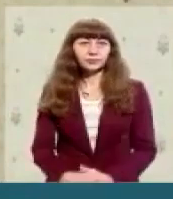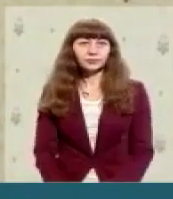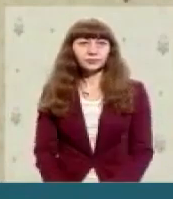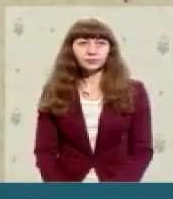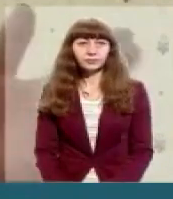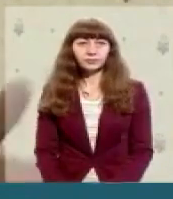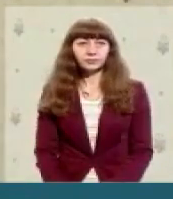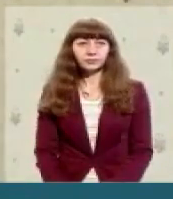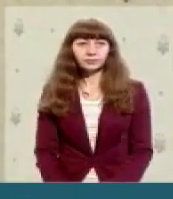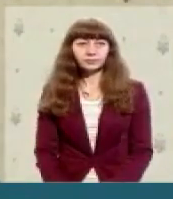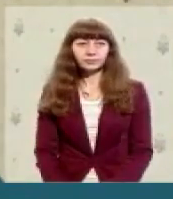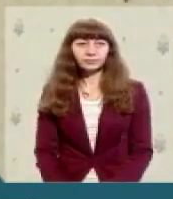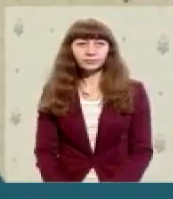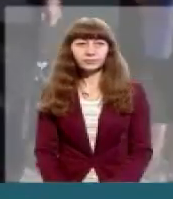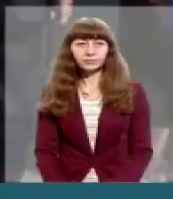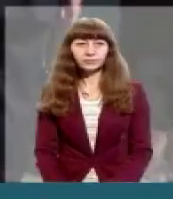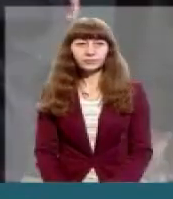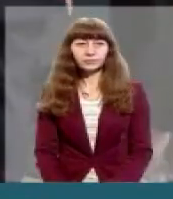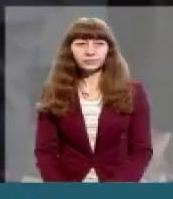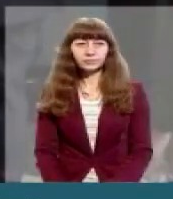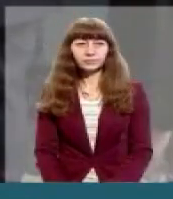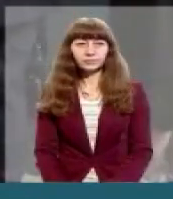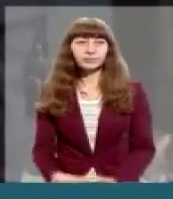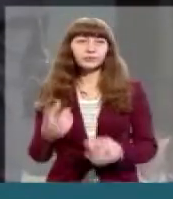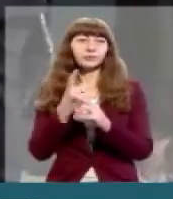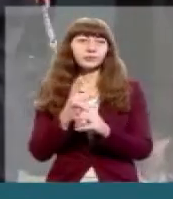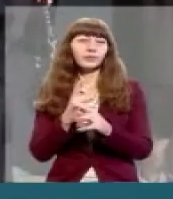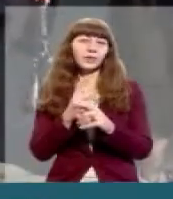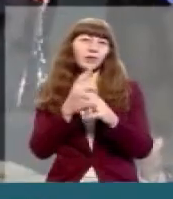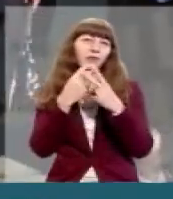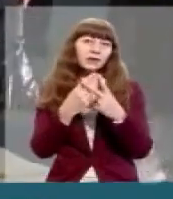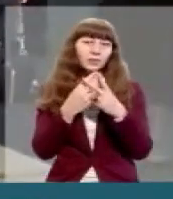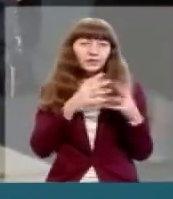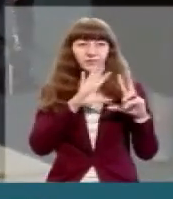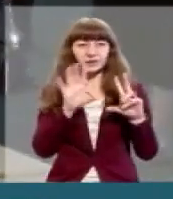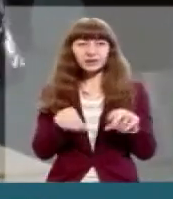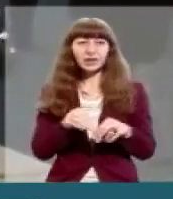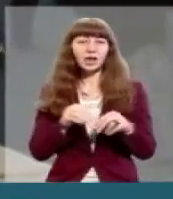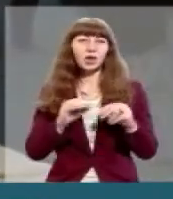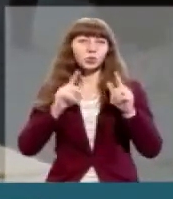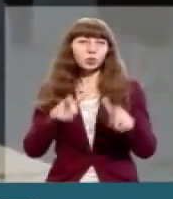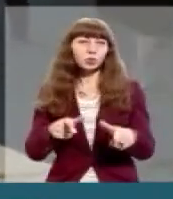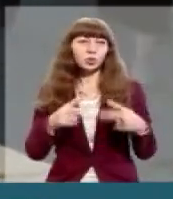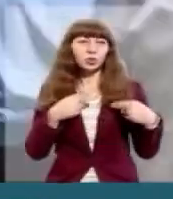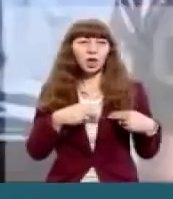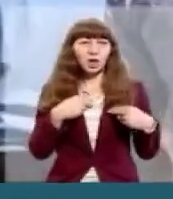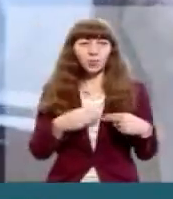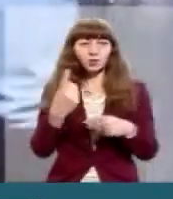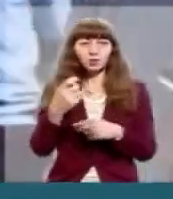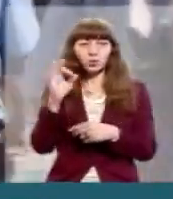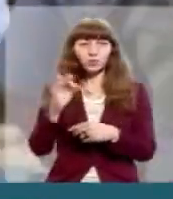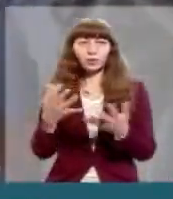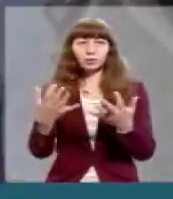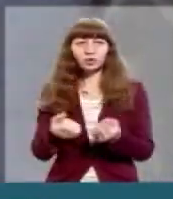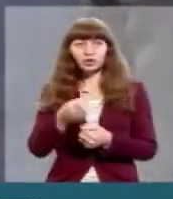Мүмкіндік бергендеріңізге айтар алғысым шексіз. Аталмыш мекемеде сотталушылардың барлығы 100% еңбекпен қамтылып жалақы алуда. Сонымен